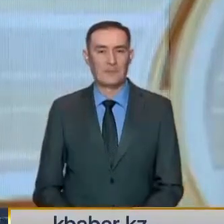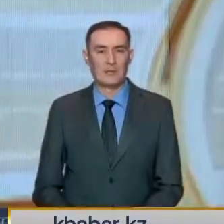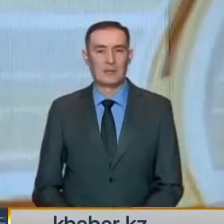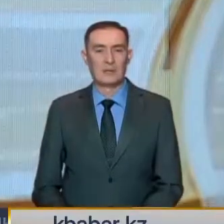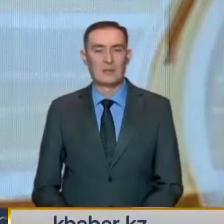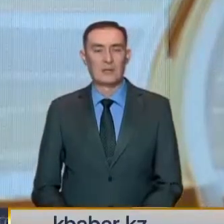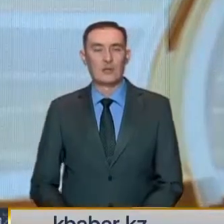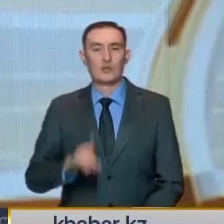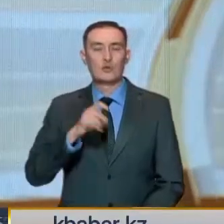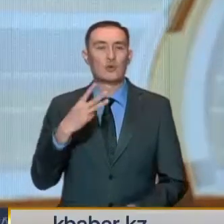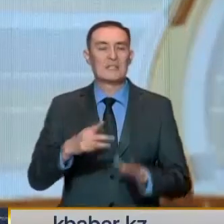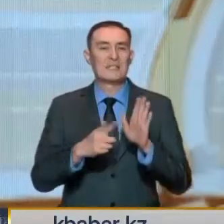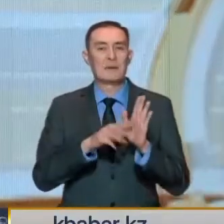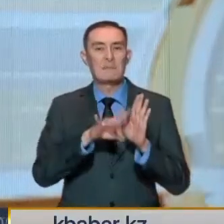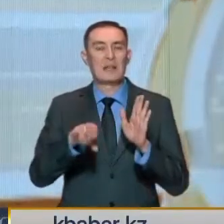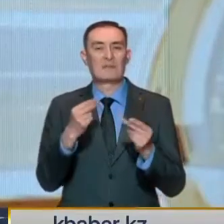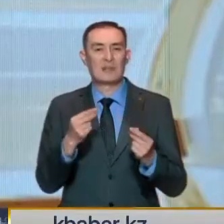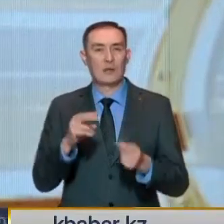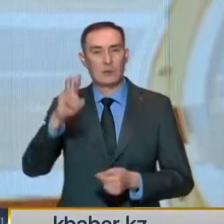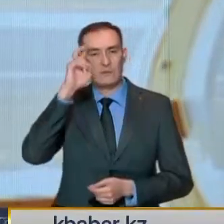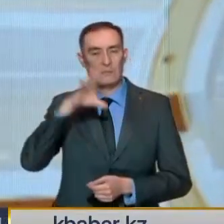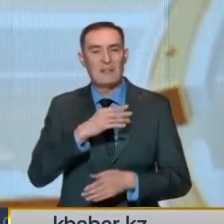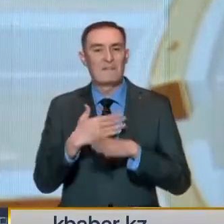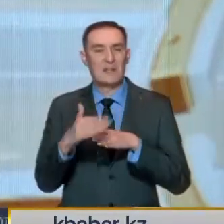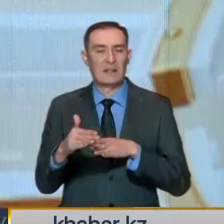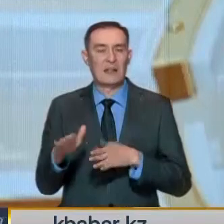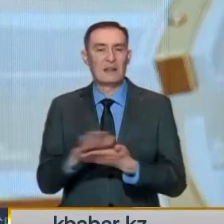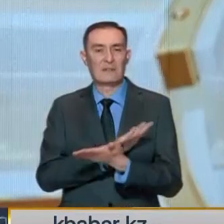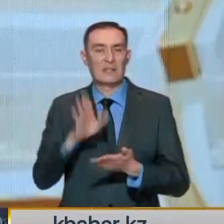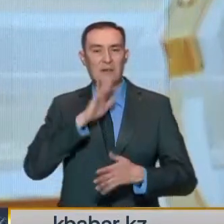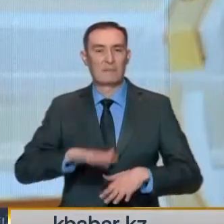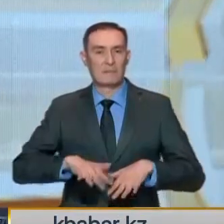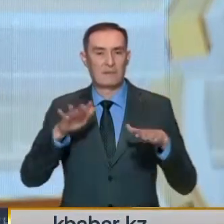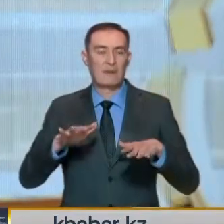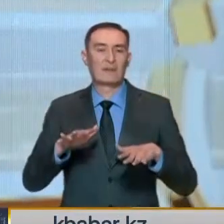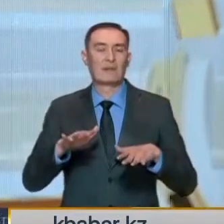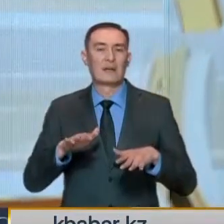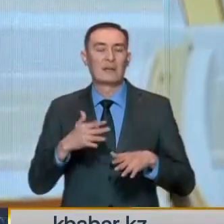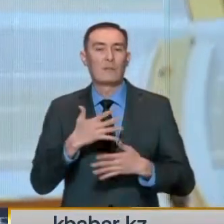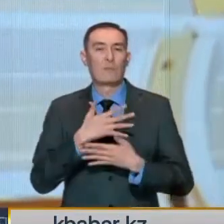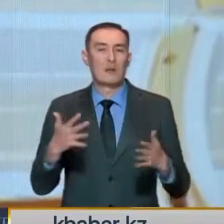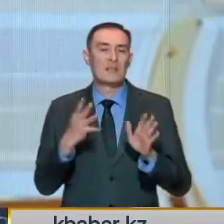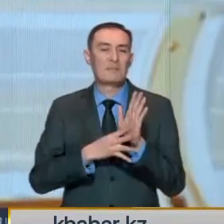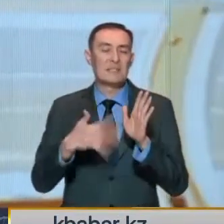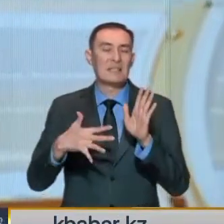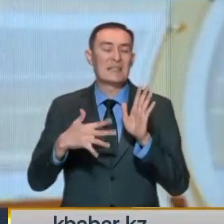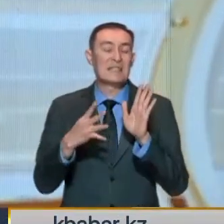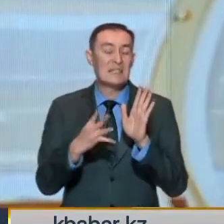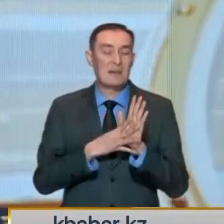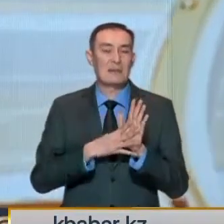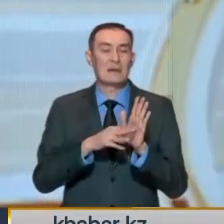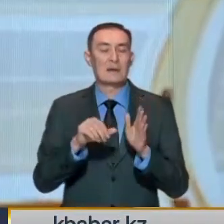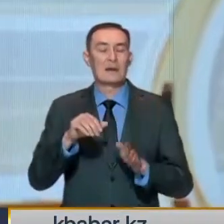И в продолжении 137 миллиардов тенге бюджетных средств было выделено на ликвидацию последствий весенних паводков. Из них более